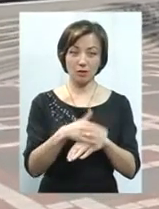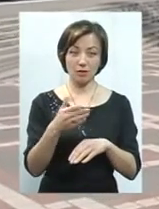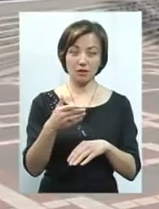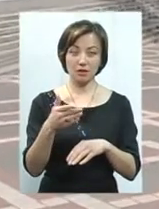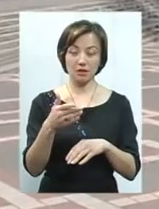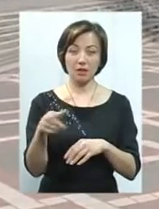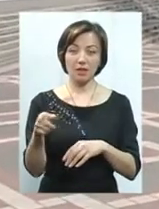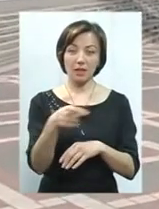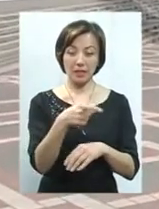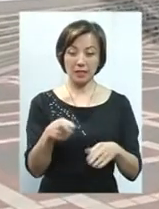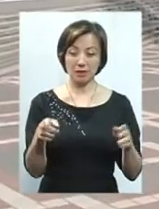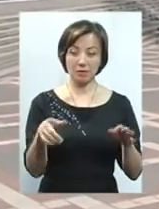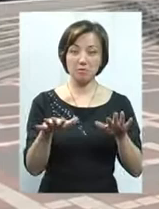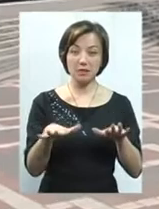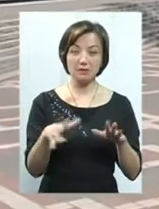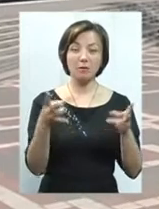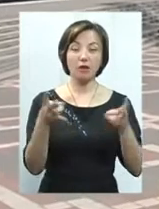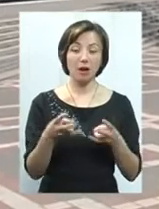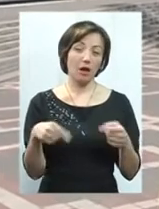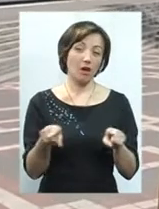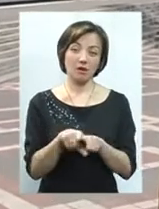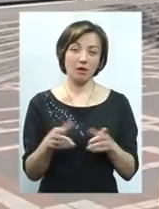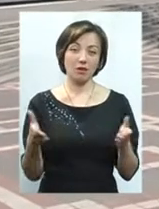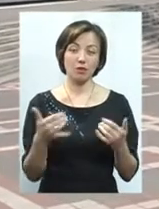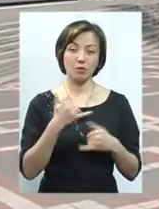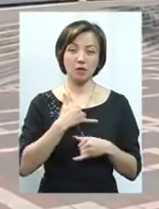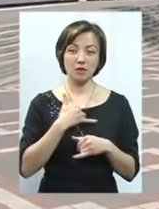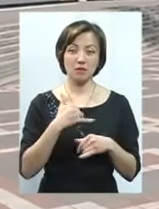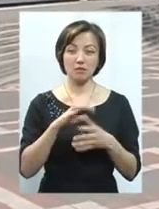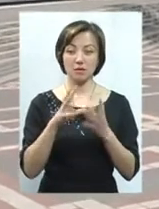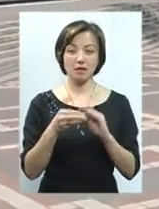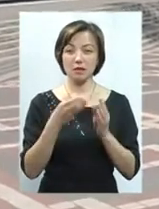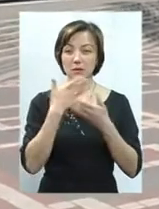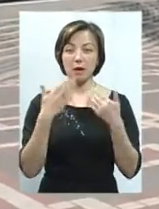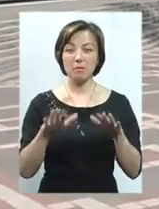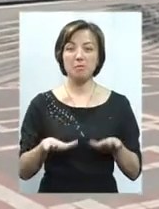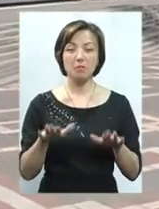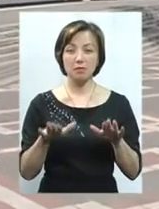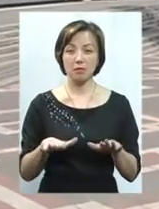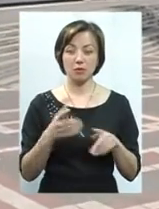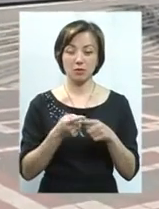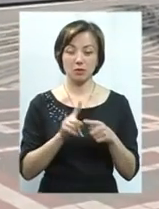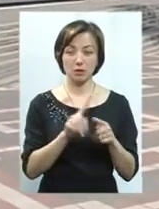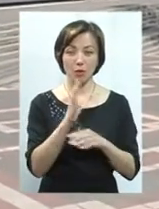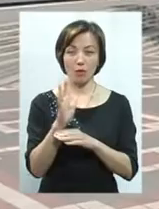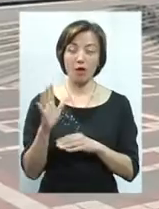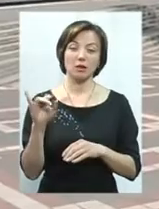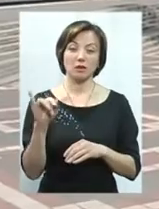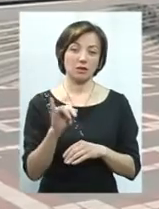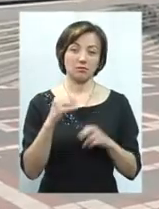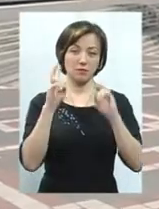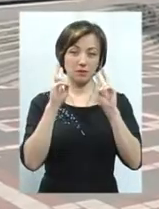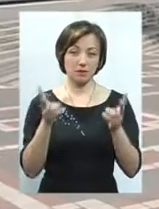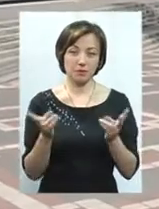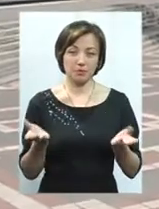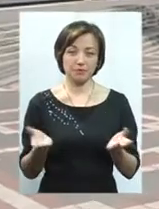йдіть на ділянку, яка для цього потрібна. А так, ну, в нас, в принципі, немає майже місць для того, щоб вони це робили, тож, не знаю,